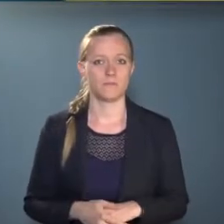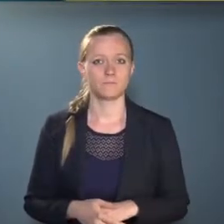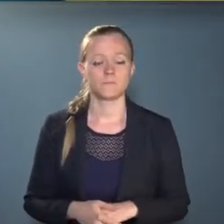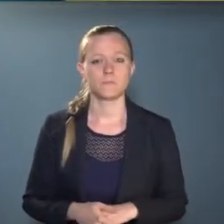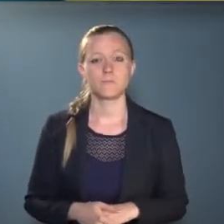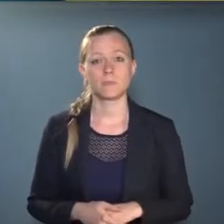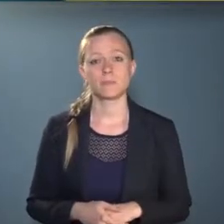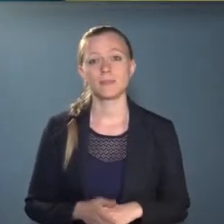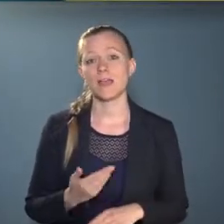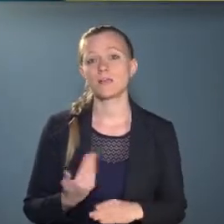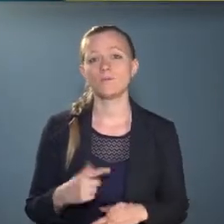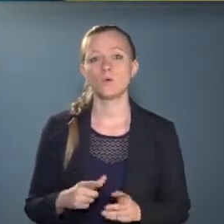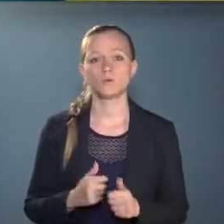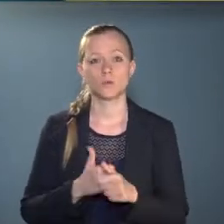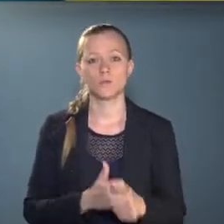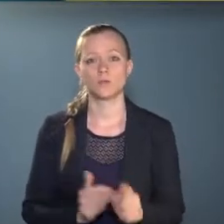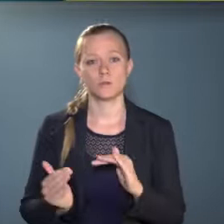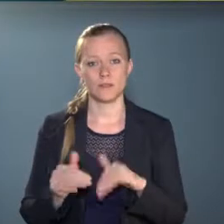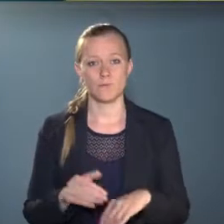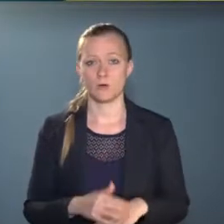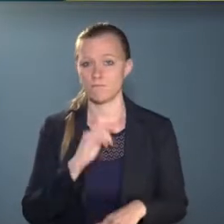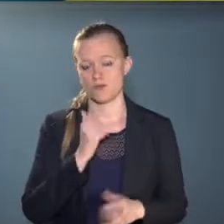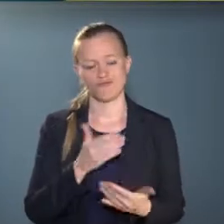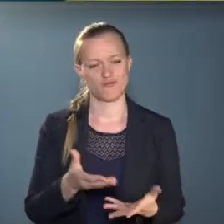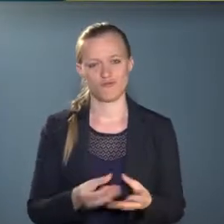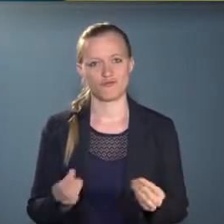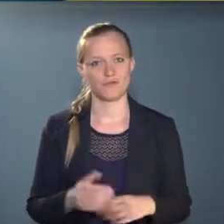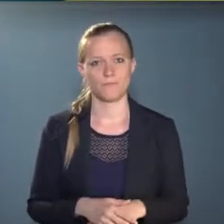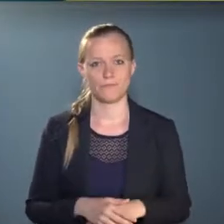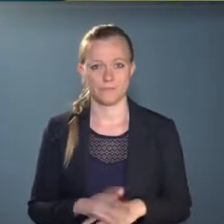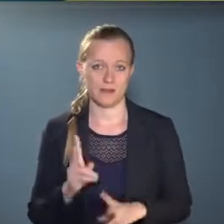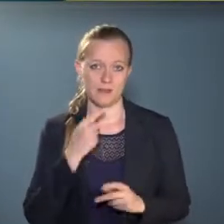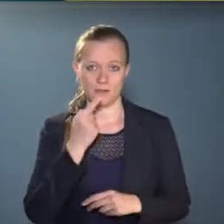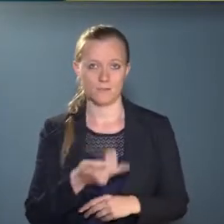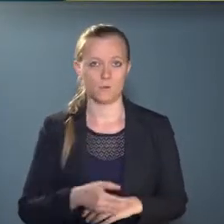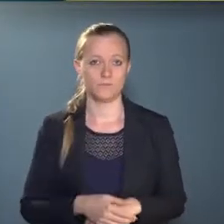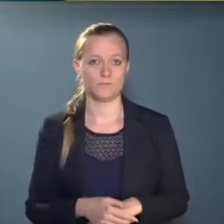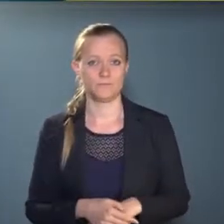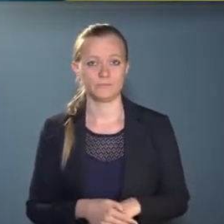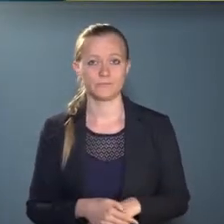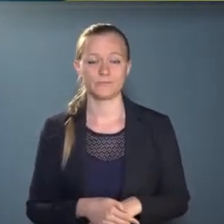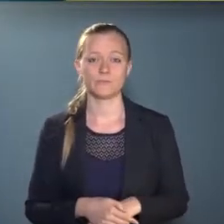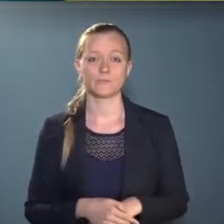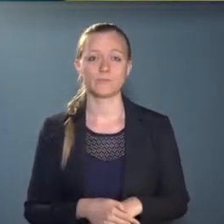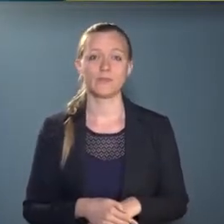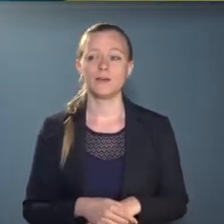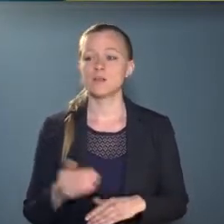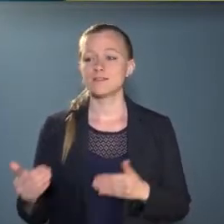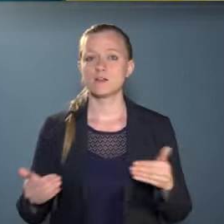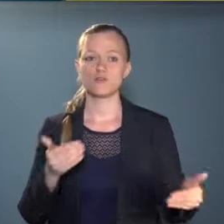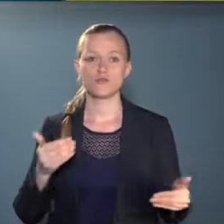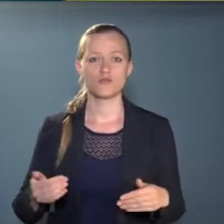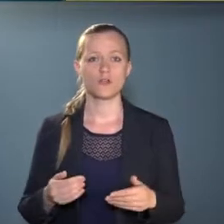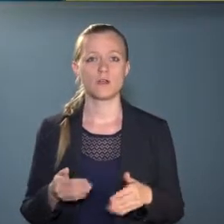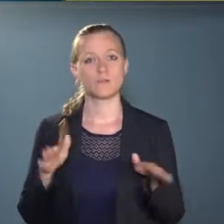és azért ennek voltak követői és támogatói, ez ma nincs. Ezt talán mondhatjuk. A szélsőséges